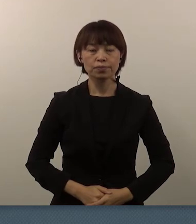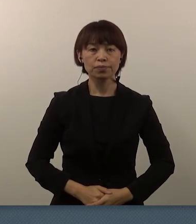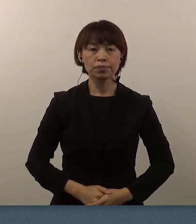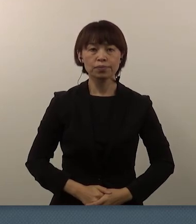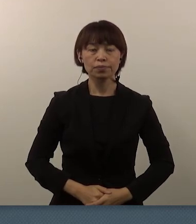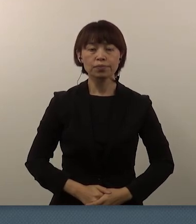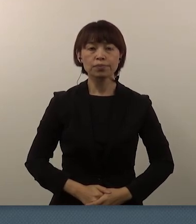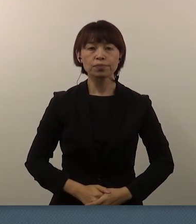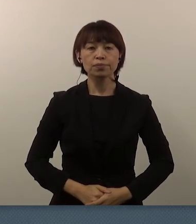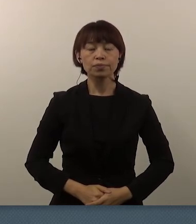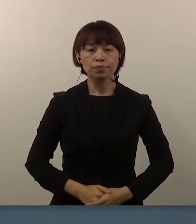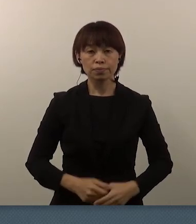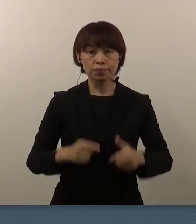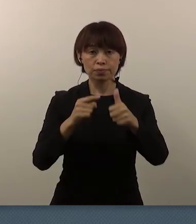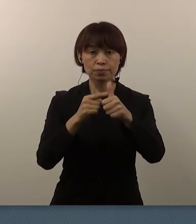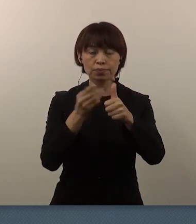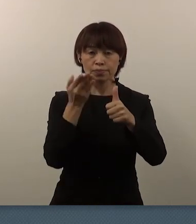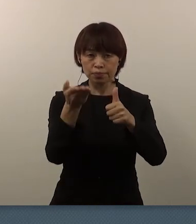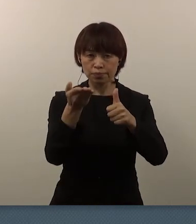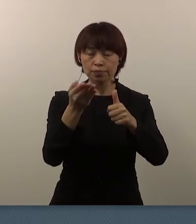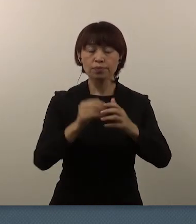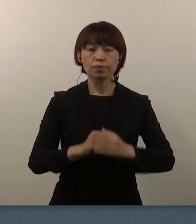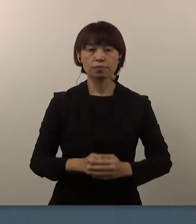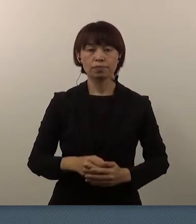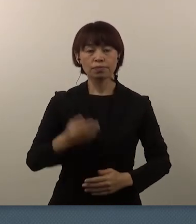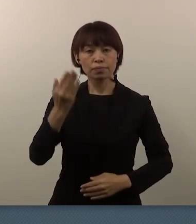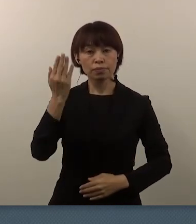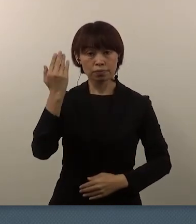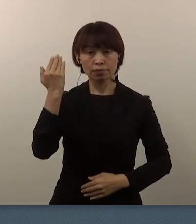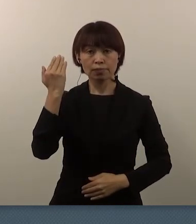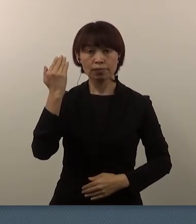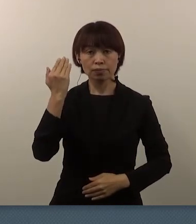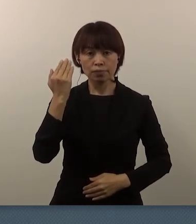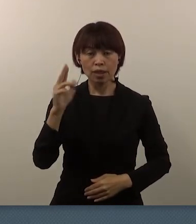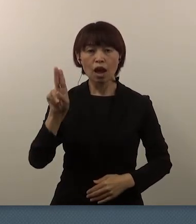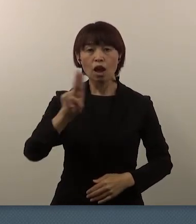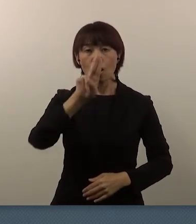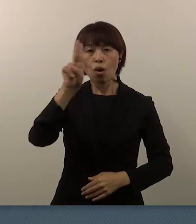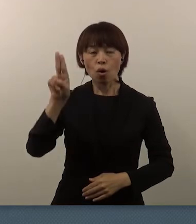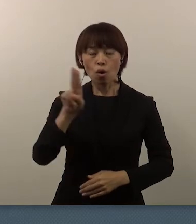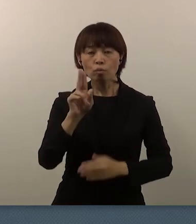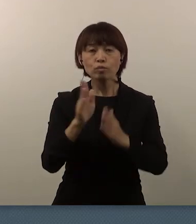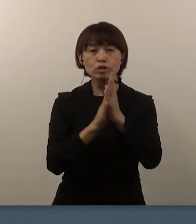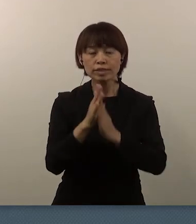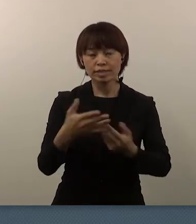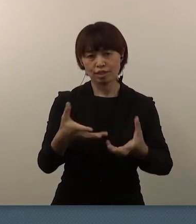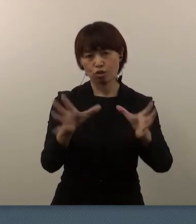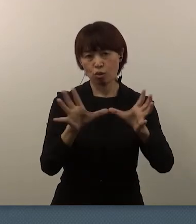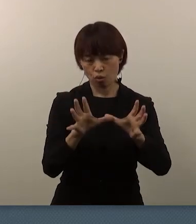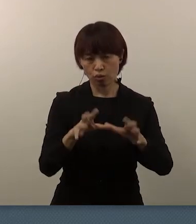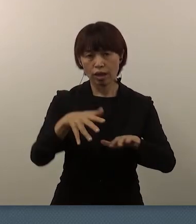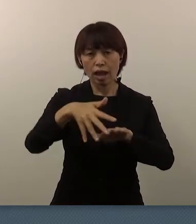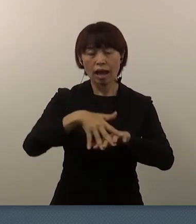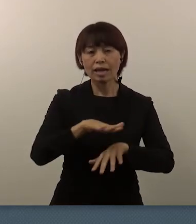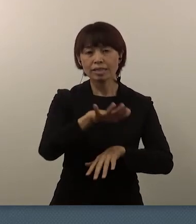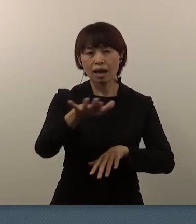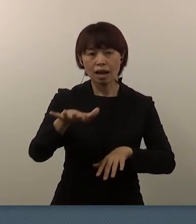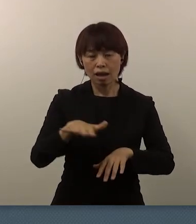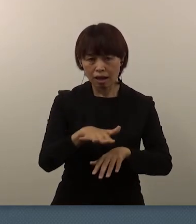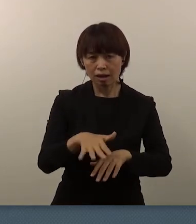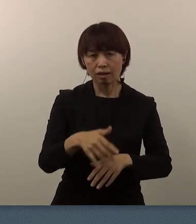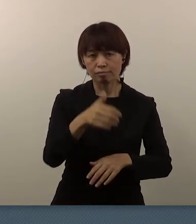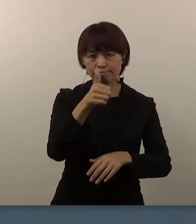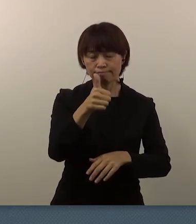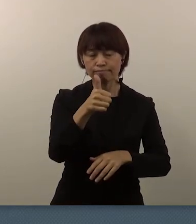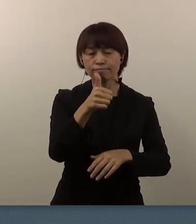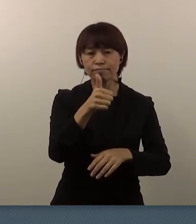話が変わるんですけれども、先日オウム真理教の朝原祥子死刑囚の死刑が執行されて、合わせて7